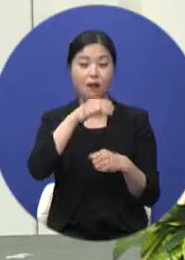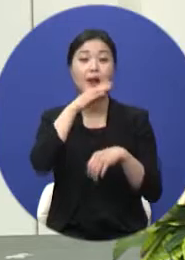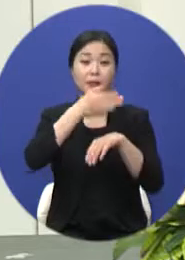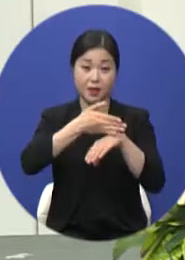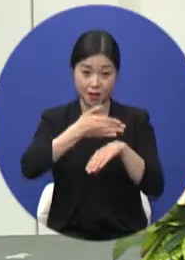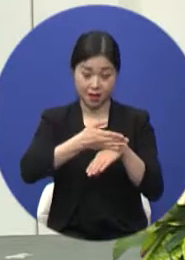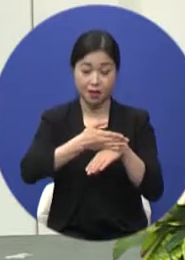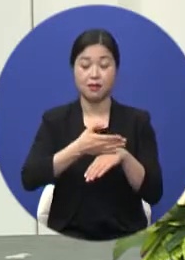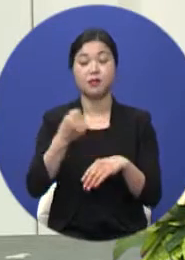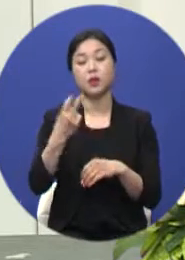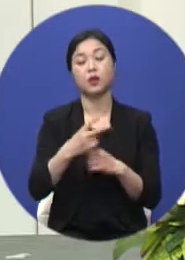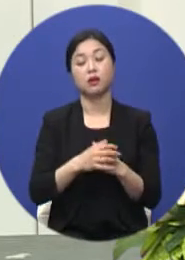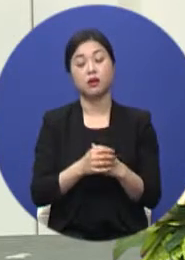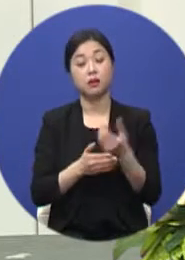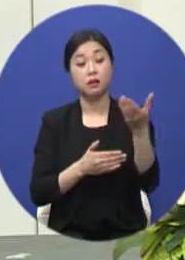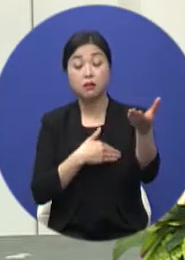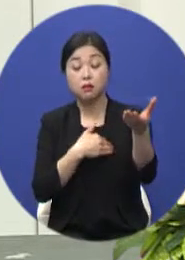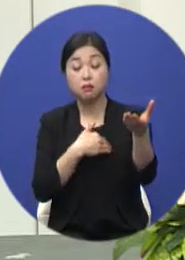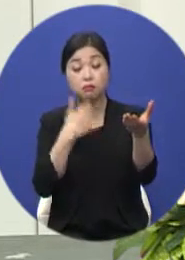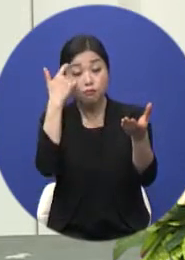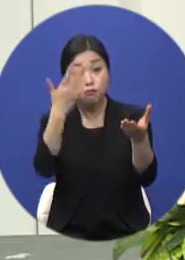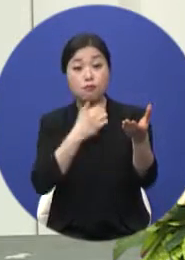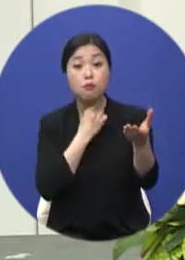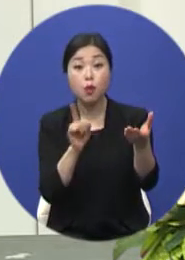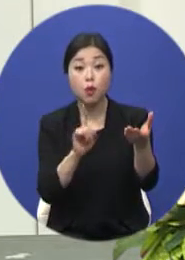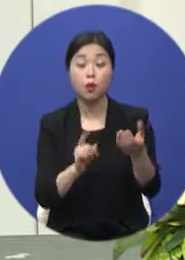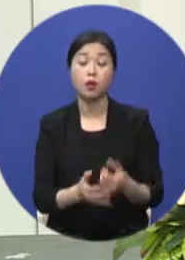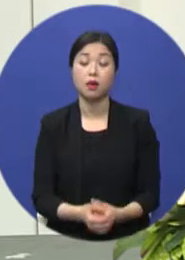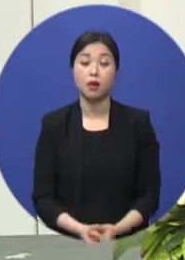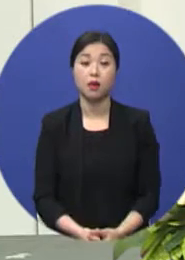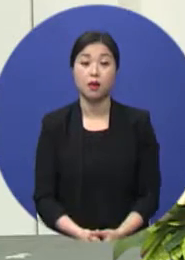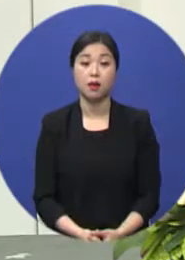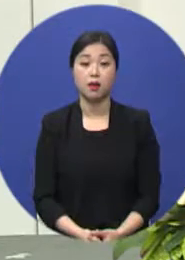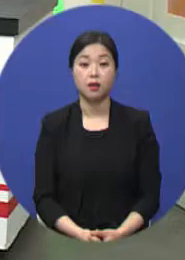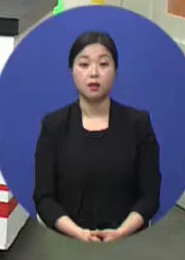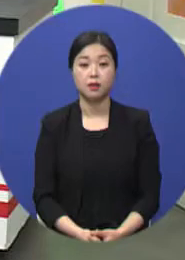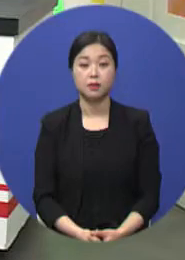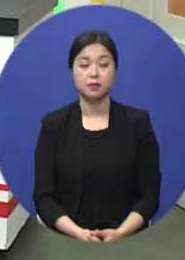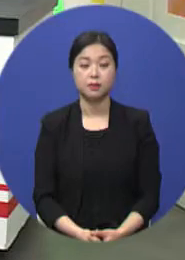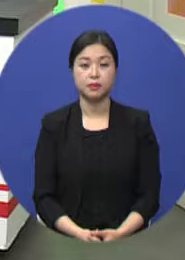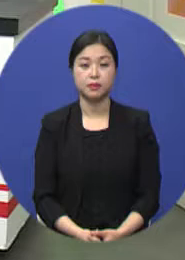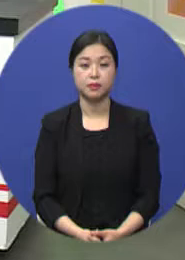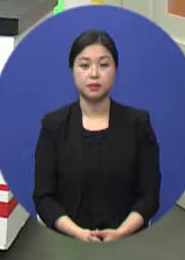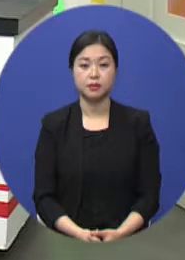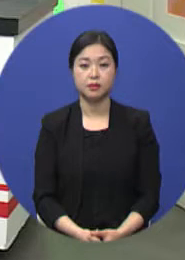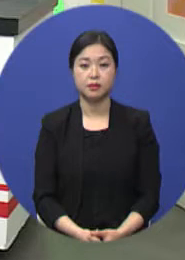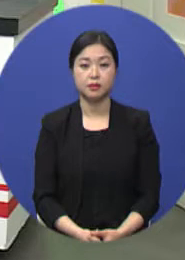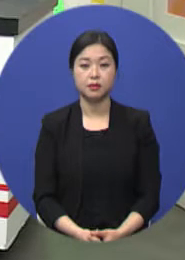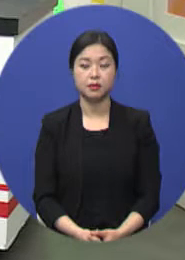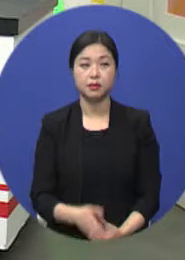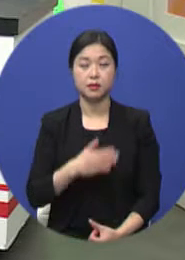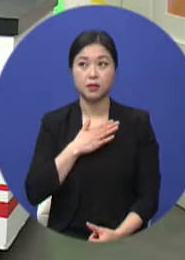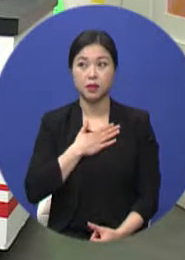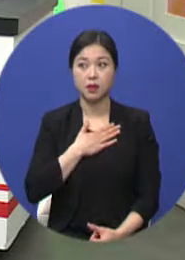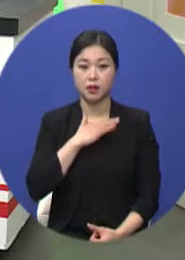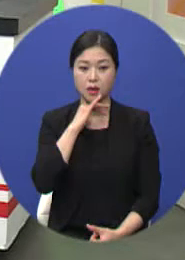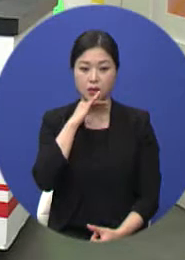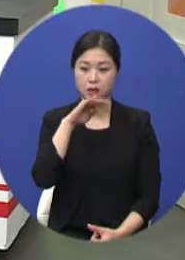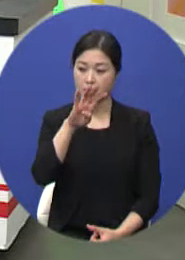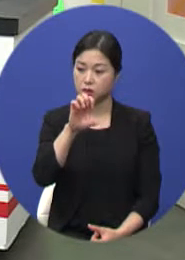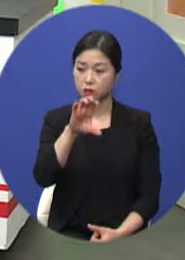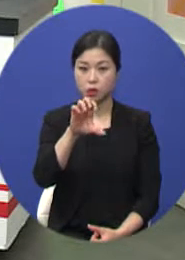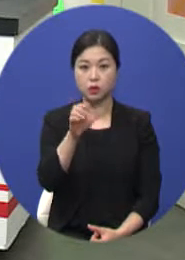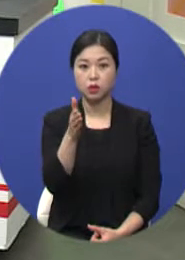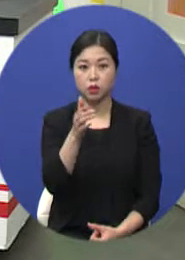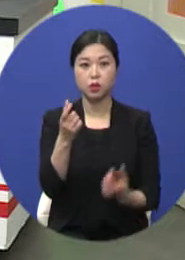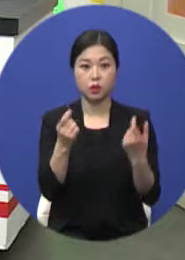감사드리고 어떤 고민이 있어서 전화를 주셨나요? 제가 저기 40대 중반인데요.